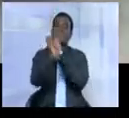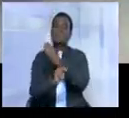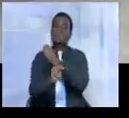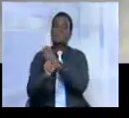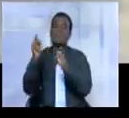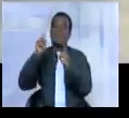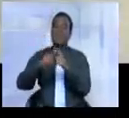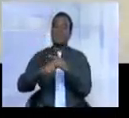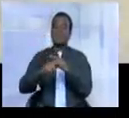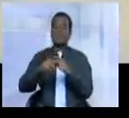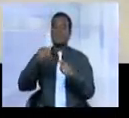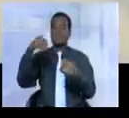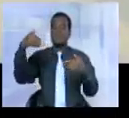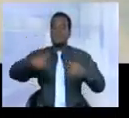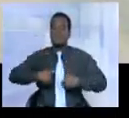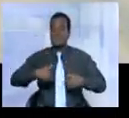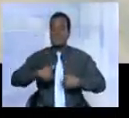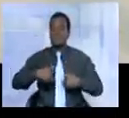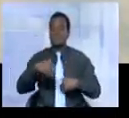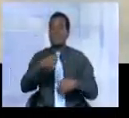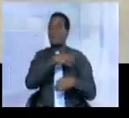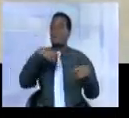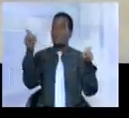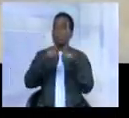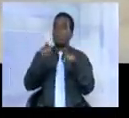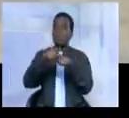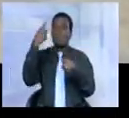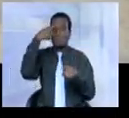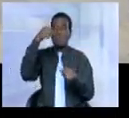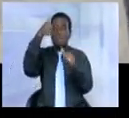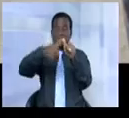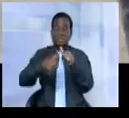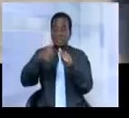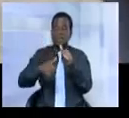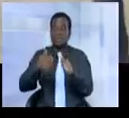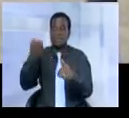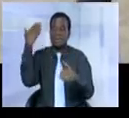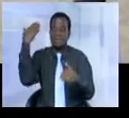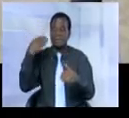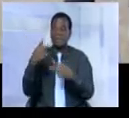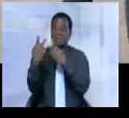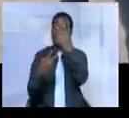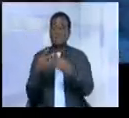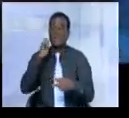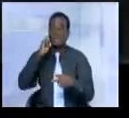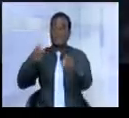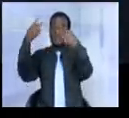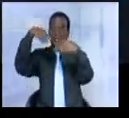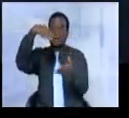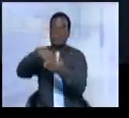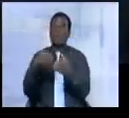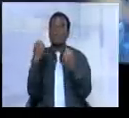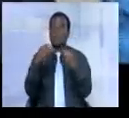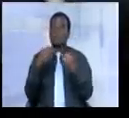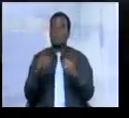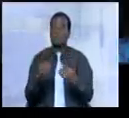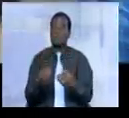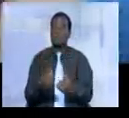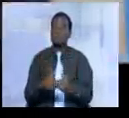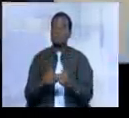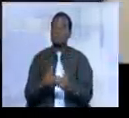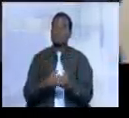à ses filleules de ce pensionnat. Et comme pour chacune de ses précédentes visites, elle est venue cette fois encore avec de grandes quantités